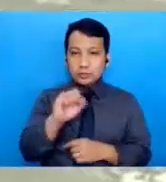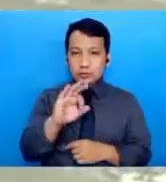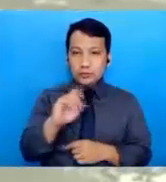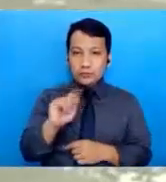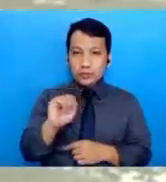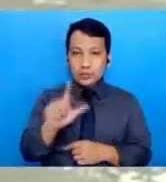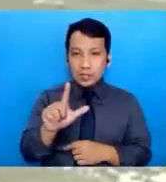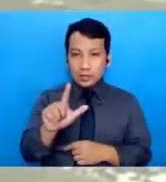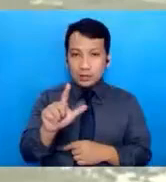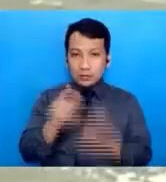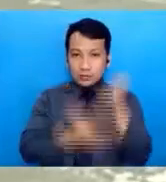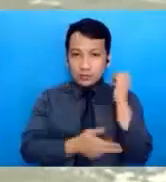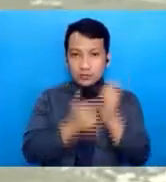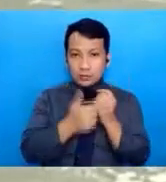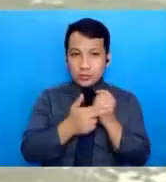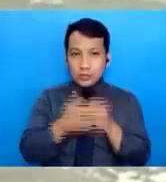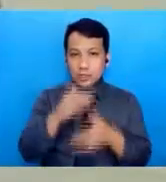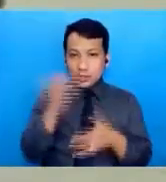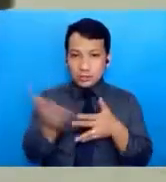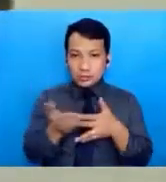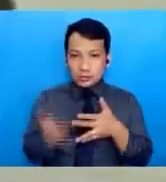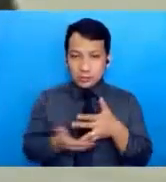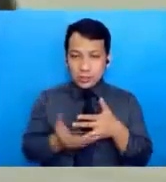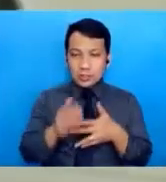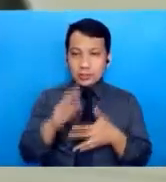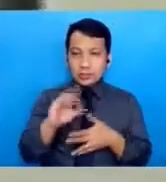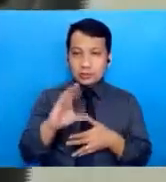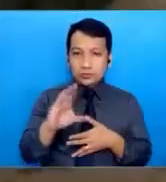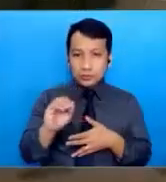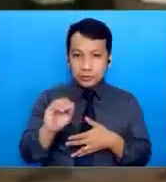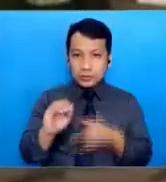COC filing ng mga tatakbo sa national possession.